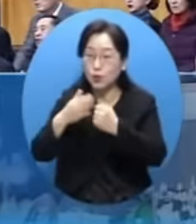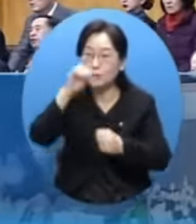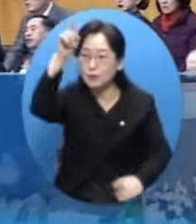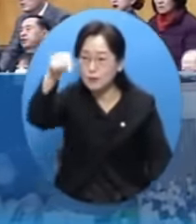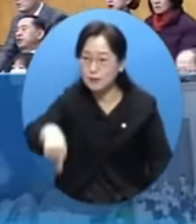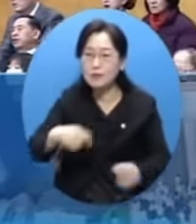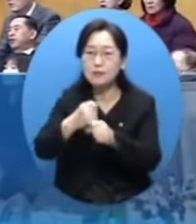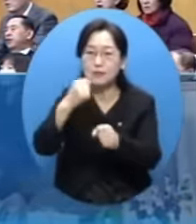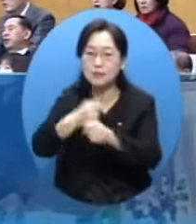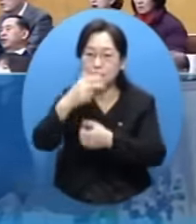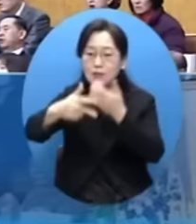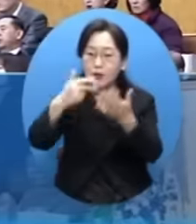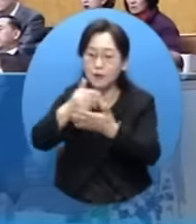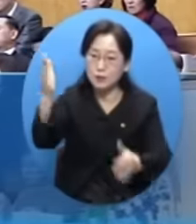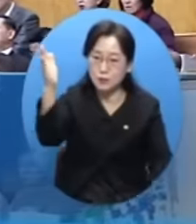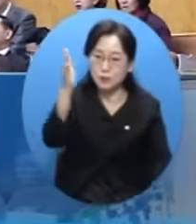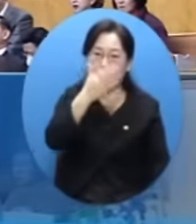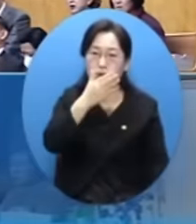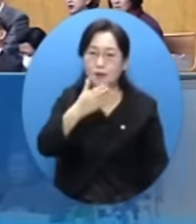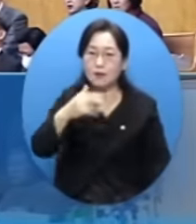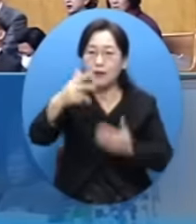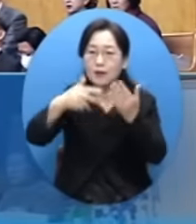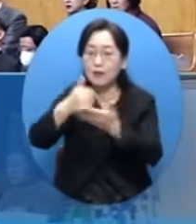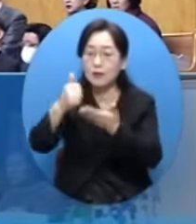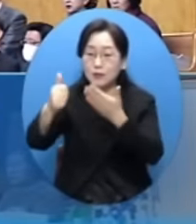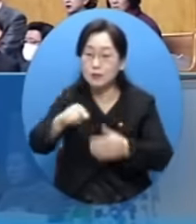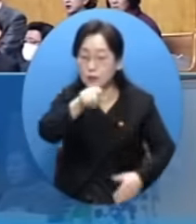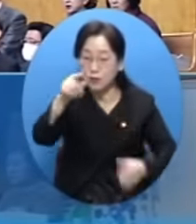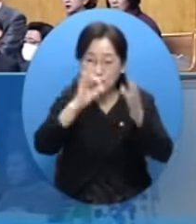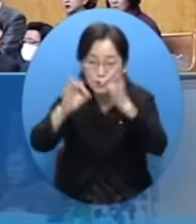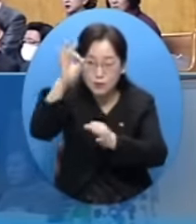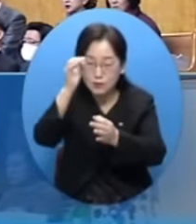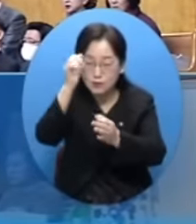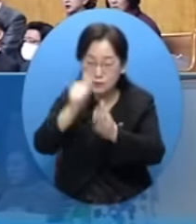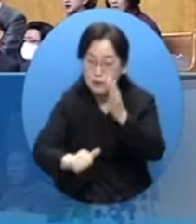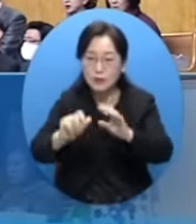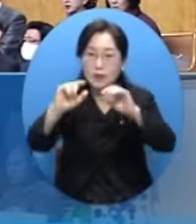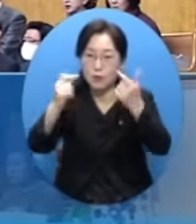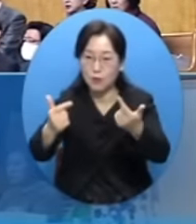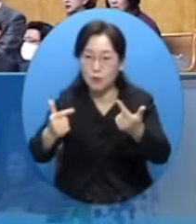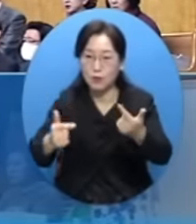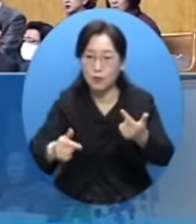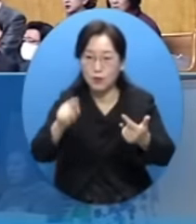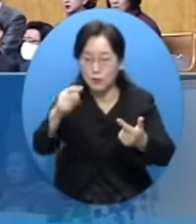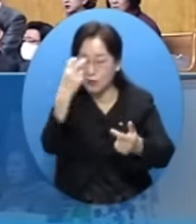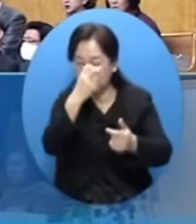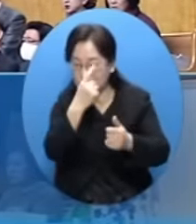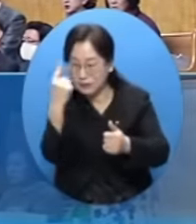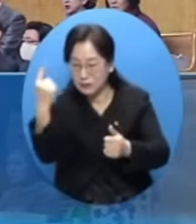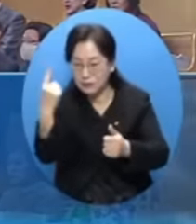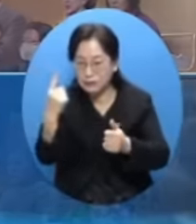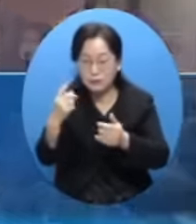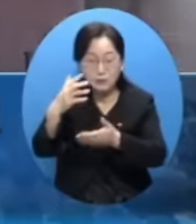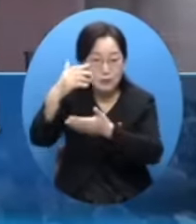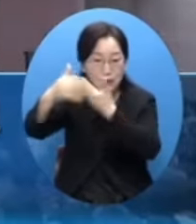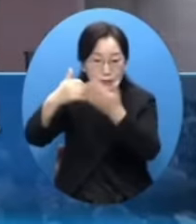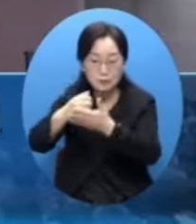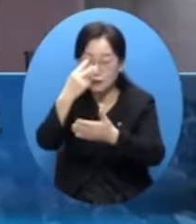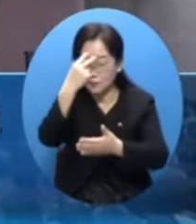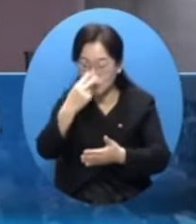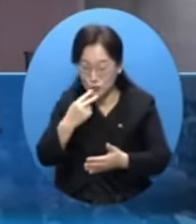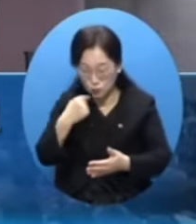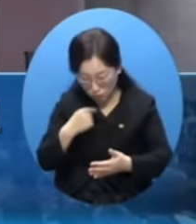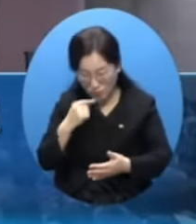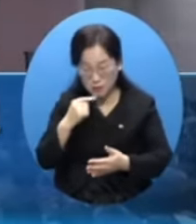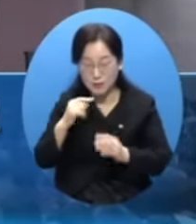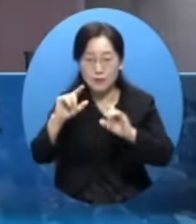천지를 지으신 야훼에게서로다. 야훼께서 너를 실족하지 아니하게 하시며 너를 지키신 이가 졸지 아니하시리로다.